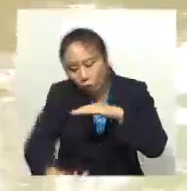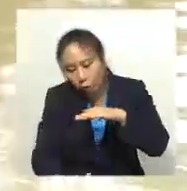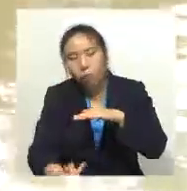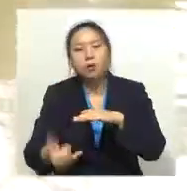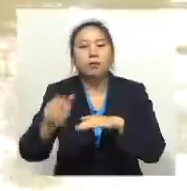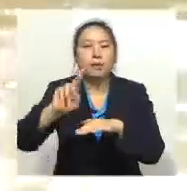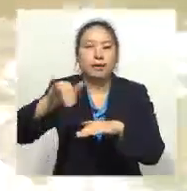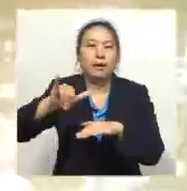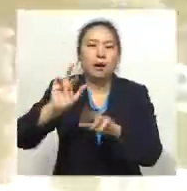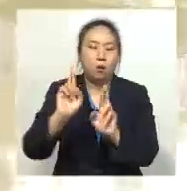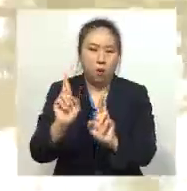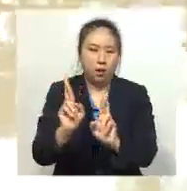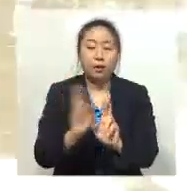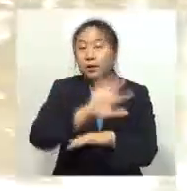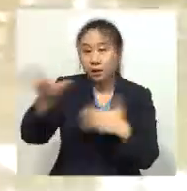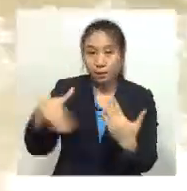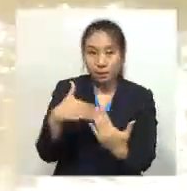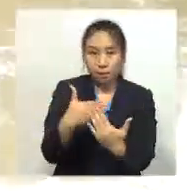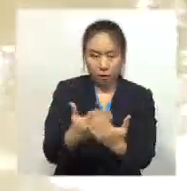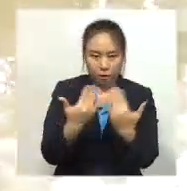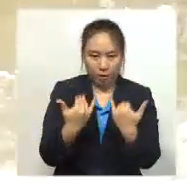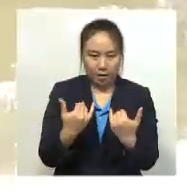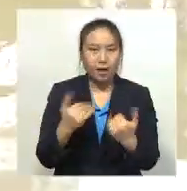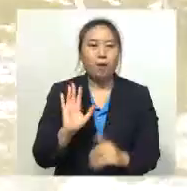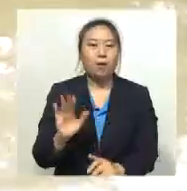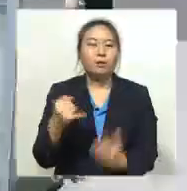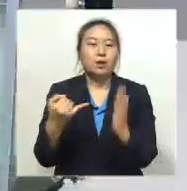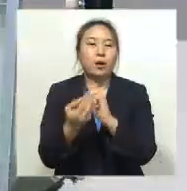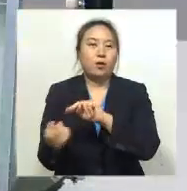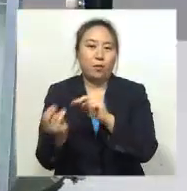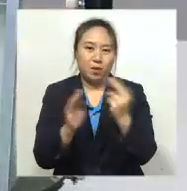กน้ำได้ค่ะแล้วทั้งหมดนี้นะคะก็เป็นสถานการณ์ล่าสุดที่อำเภอศรีสงครามจังหวัดนครพนมค่ะ